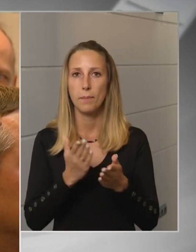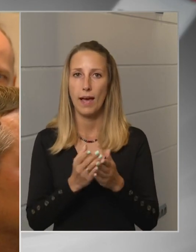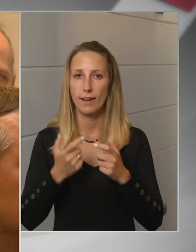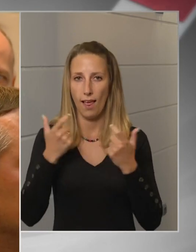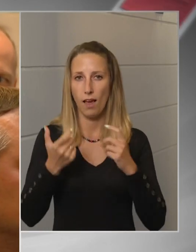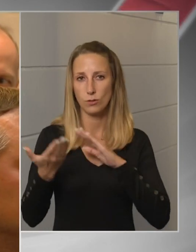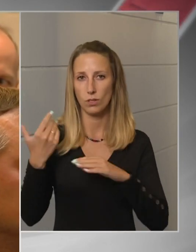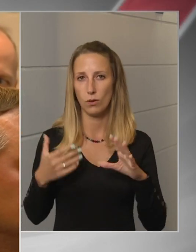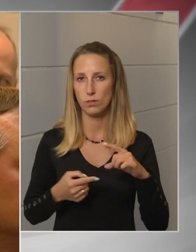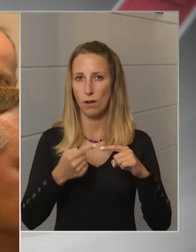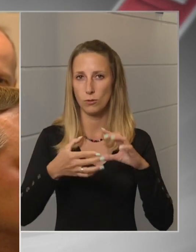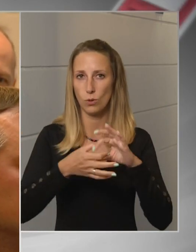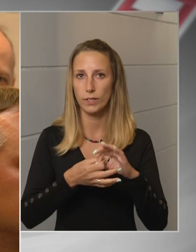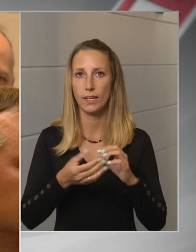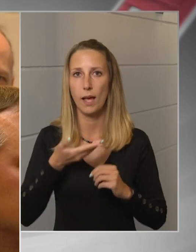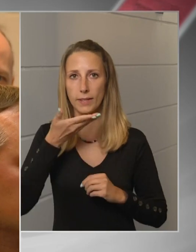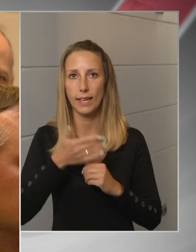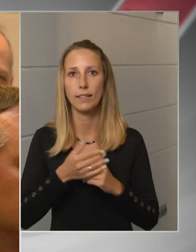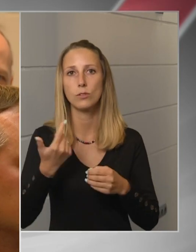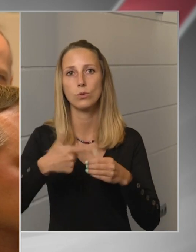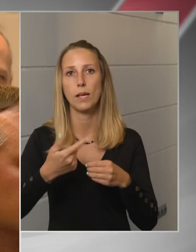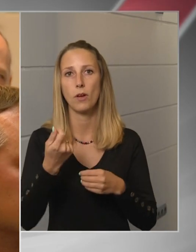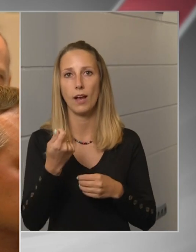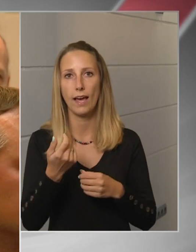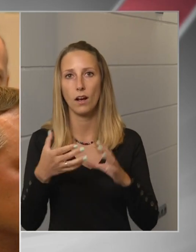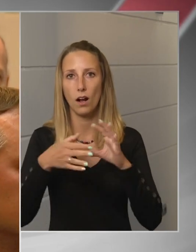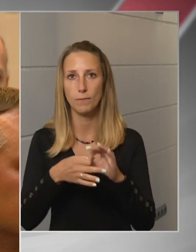elhangzottakhoz kapcsolódik, említette az üzemanyagárrakkal